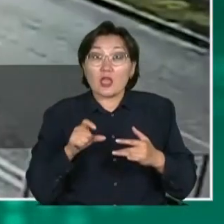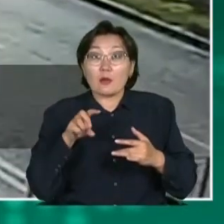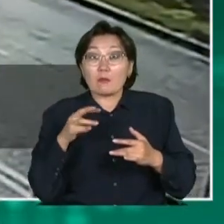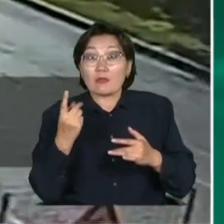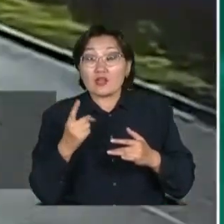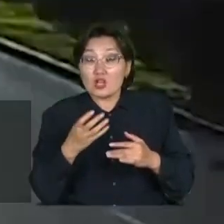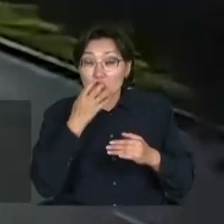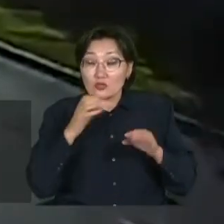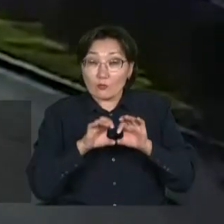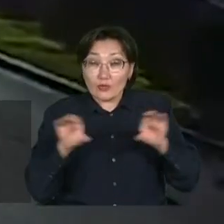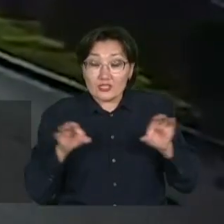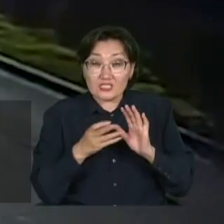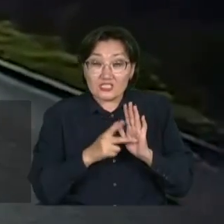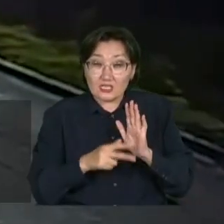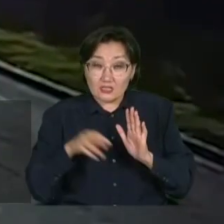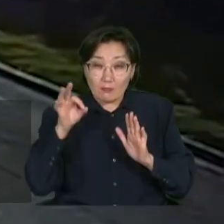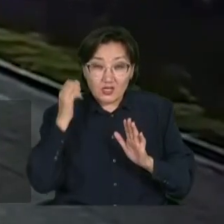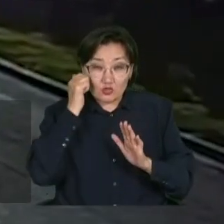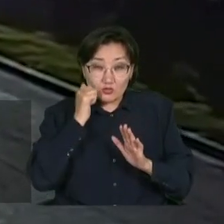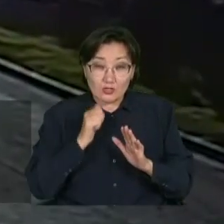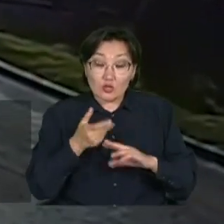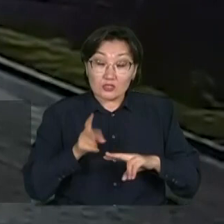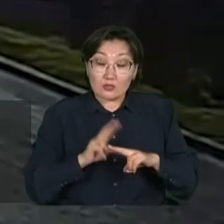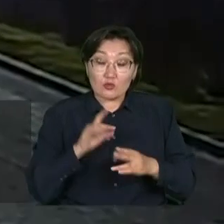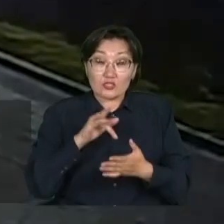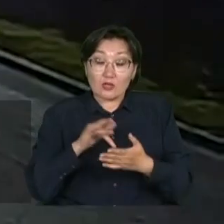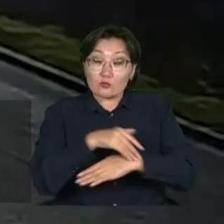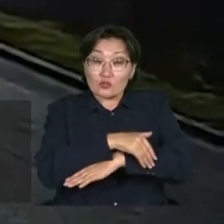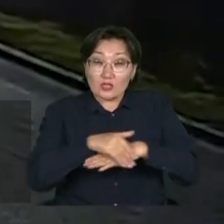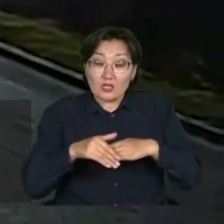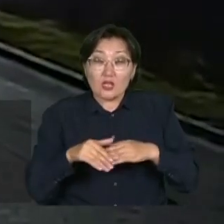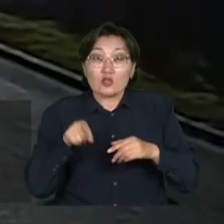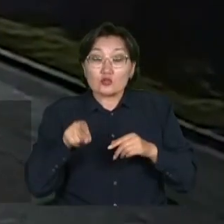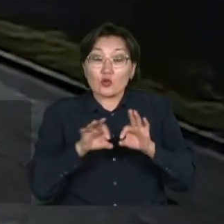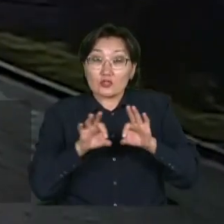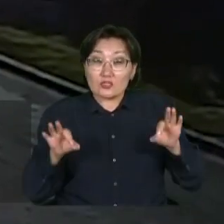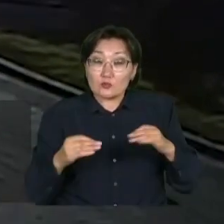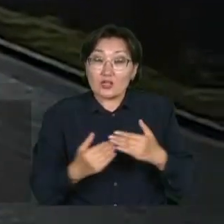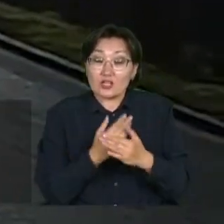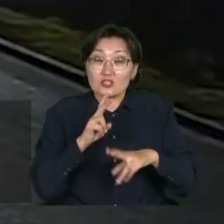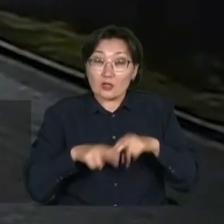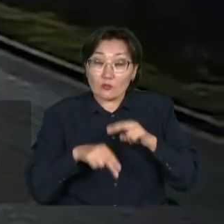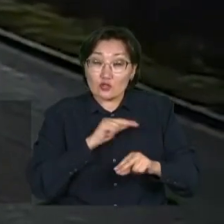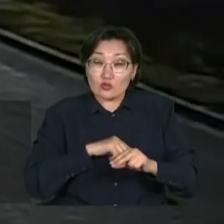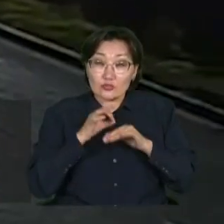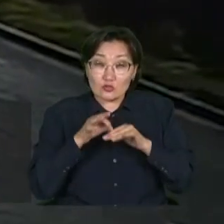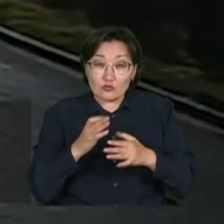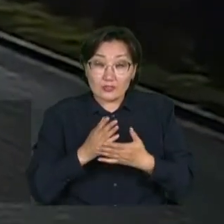жылу магистралі 80%-ке тозған. Сондықтан орталық көшелерде сол желіні жаңғырту жұмыстары жүріп